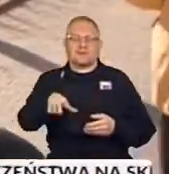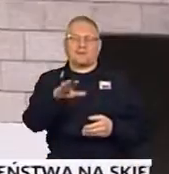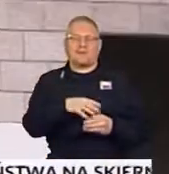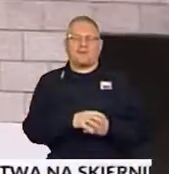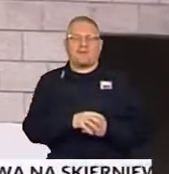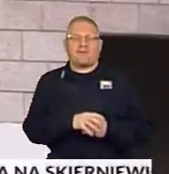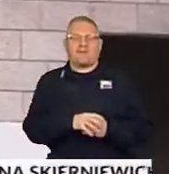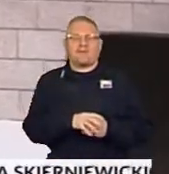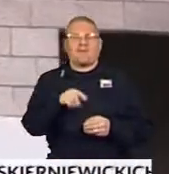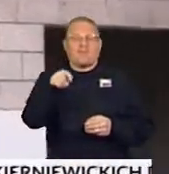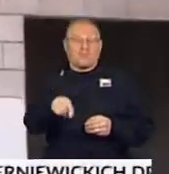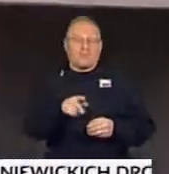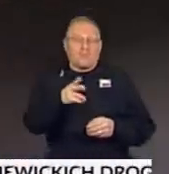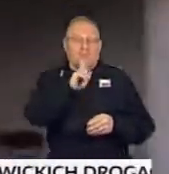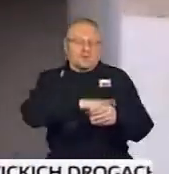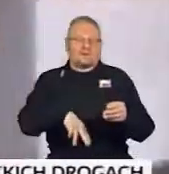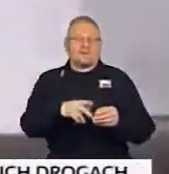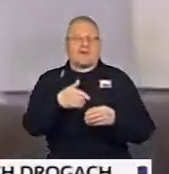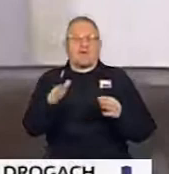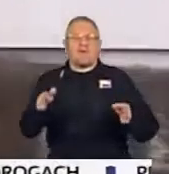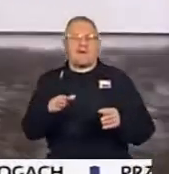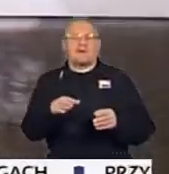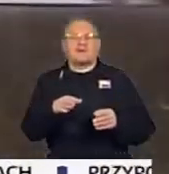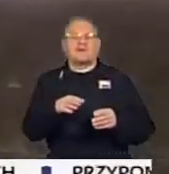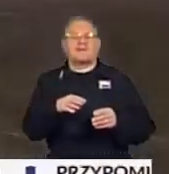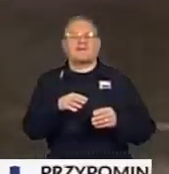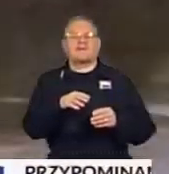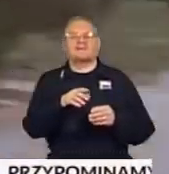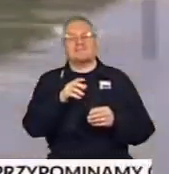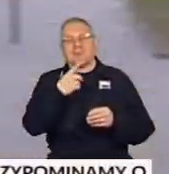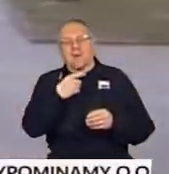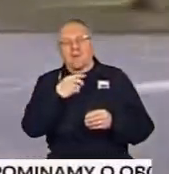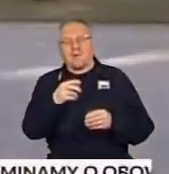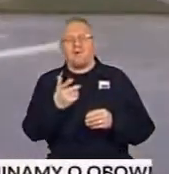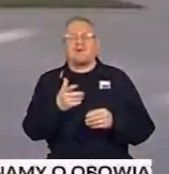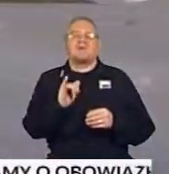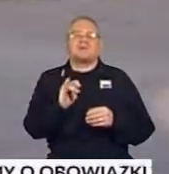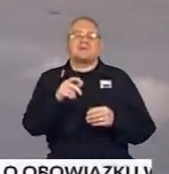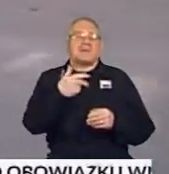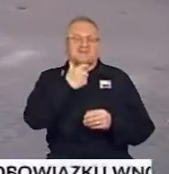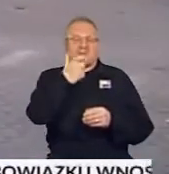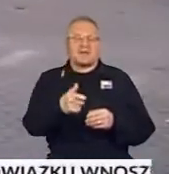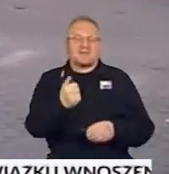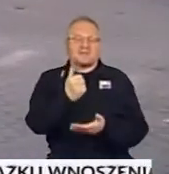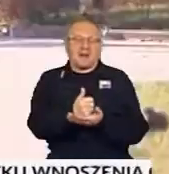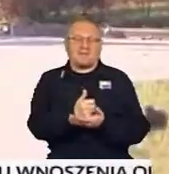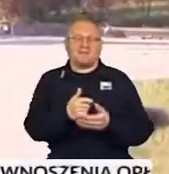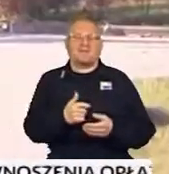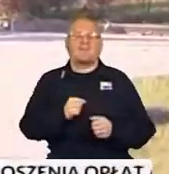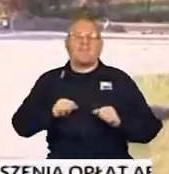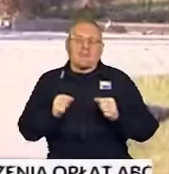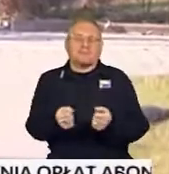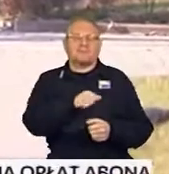gdzieś. Tutejszy komisariat policji otwarty jest zdaniem mieszkańców rzadko, więc nie zgłaszali sprawy. Mobilizują się sami